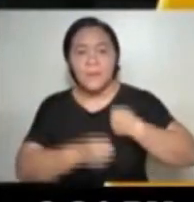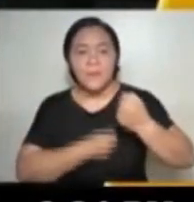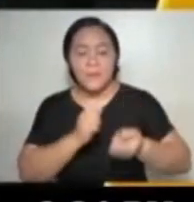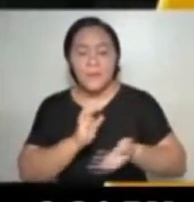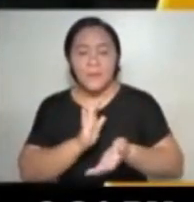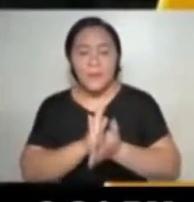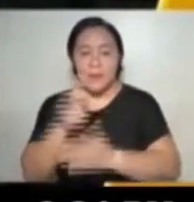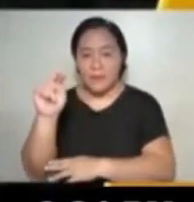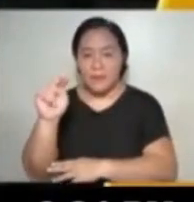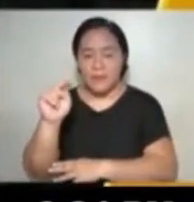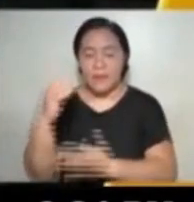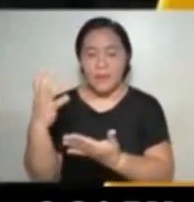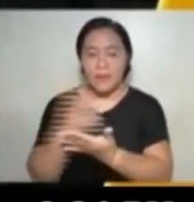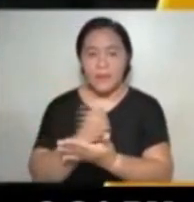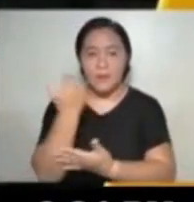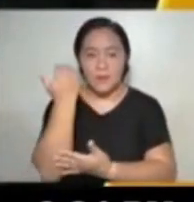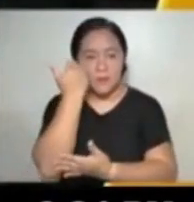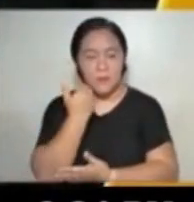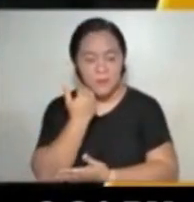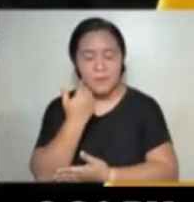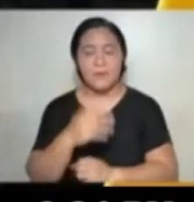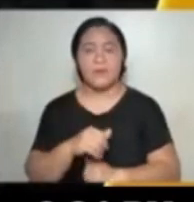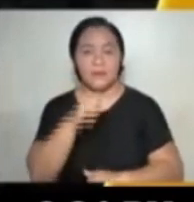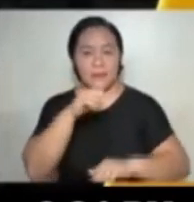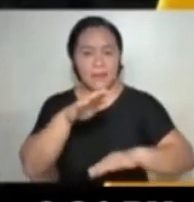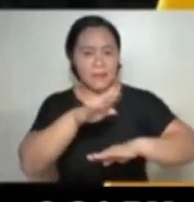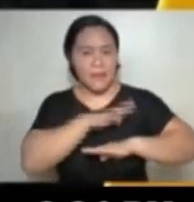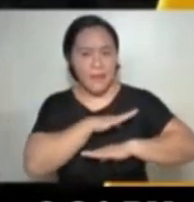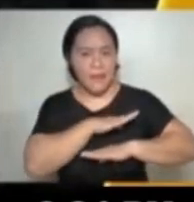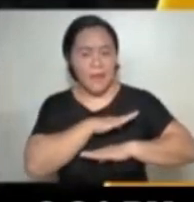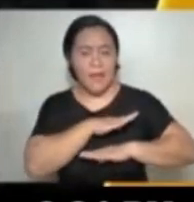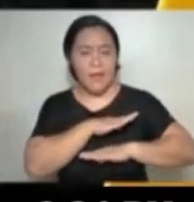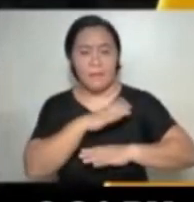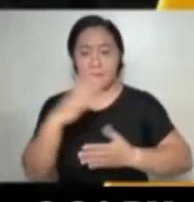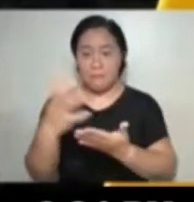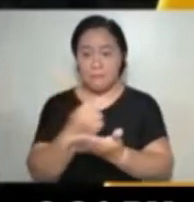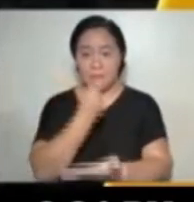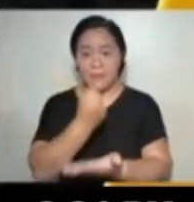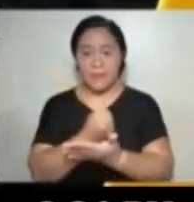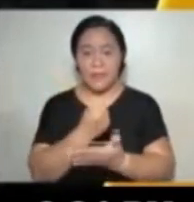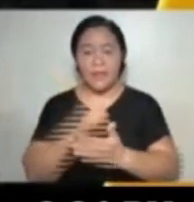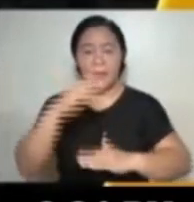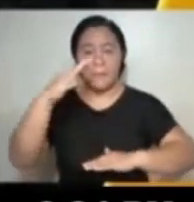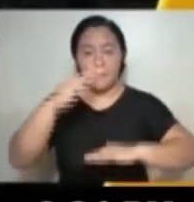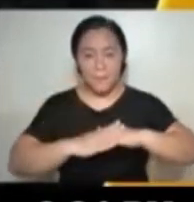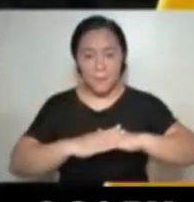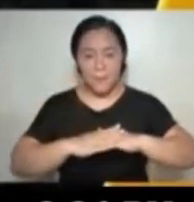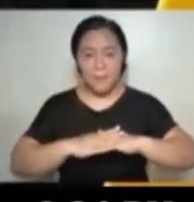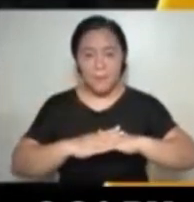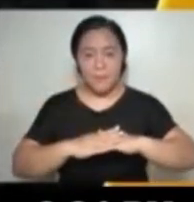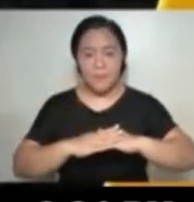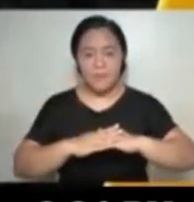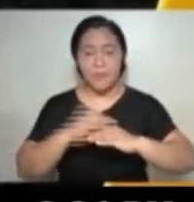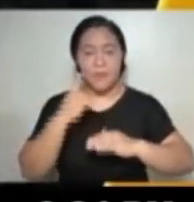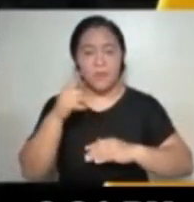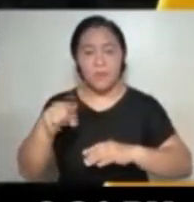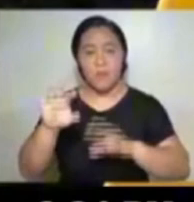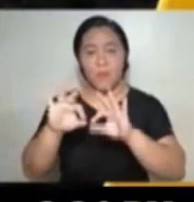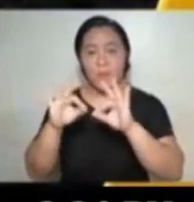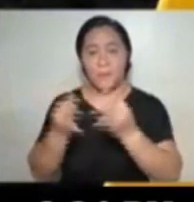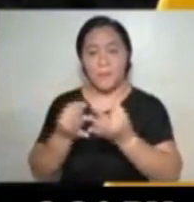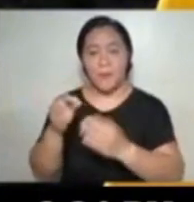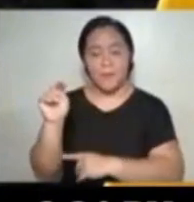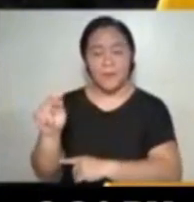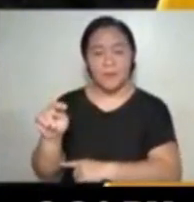buhay at hindi po sapat even the minimum wage upang harapin itong pangangailangan ng kanilang pamilya I believe that